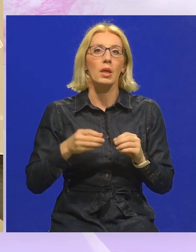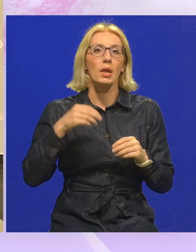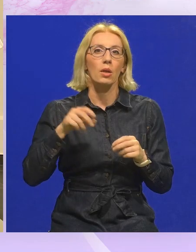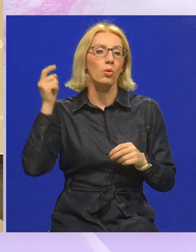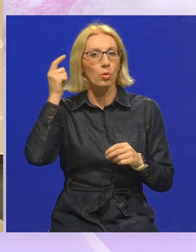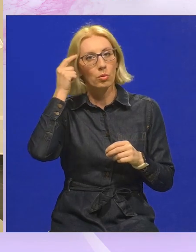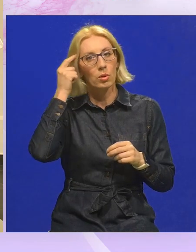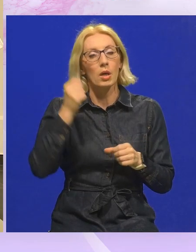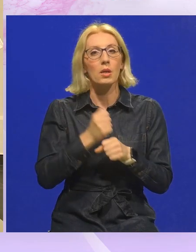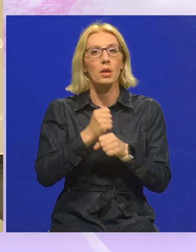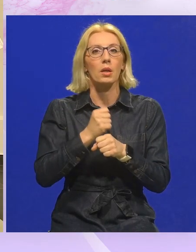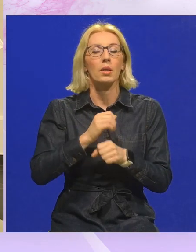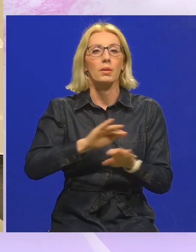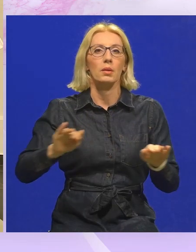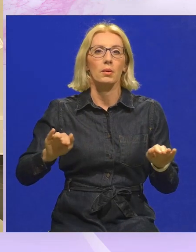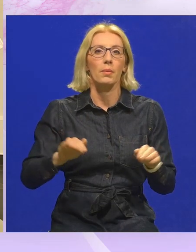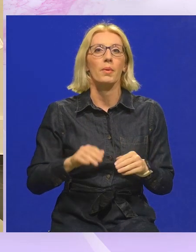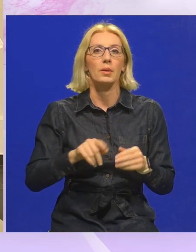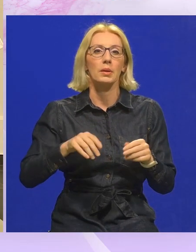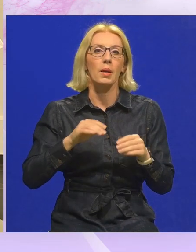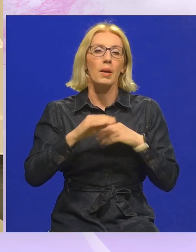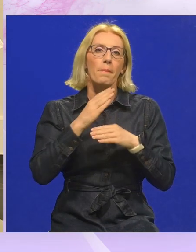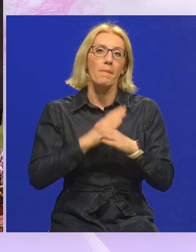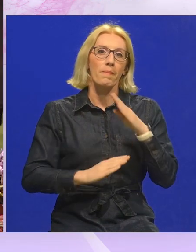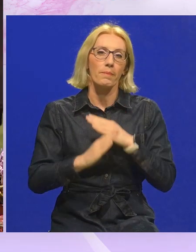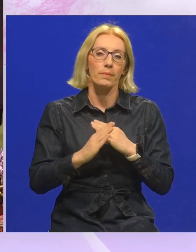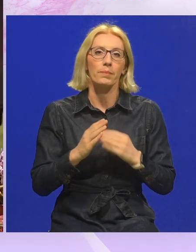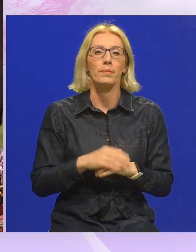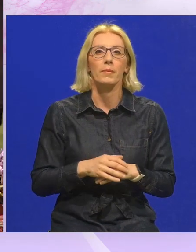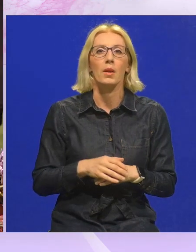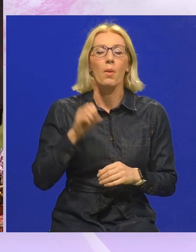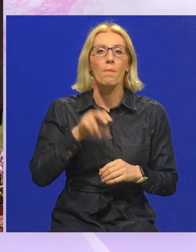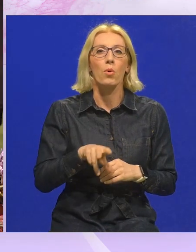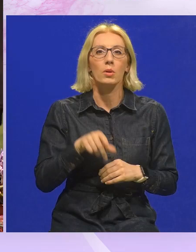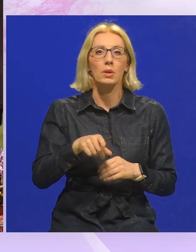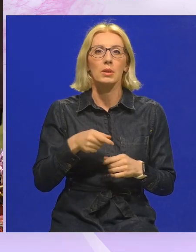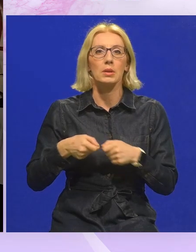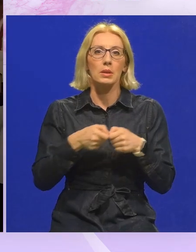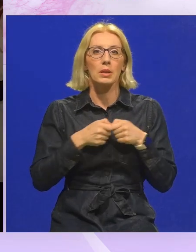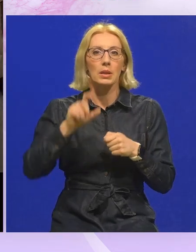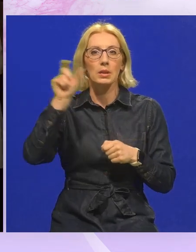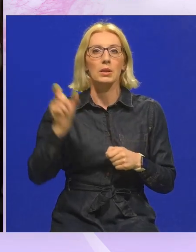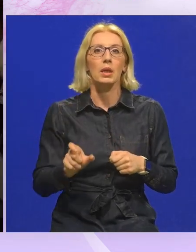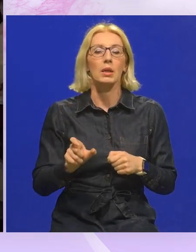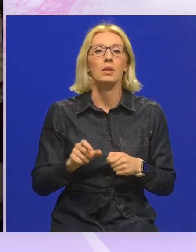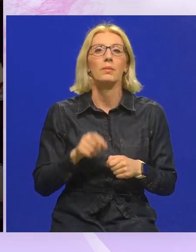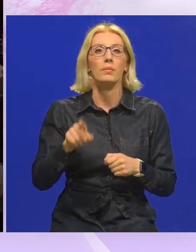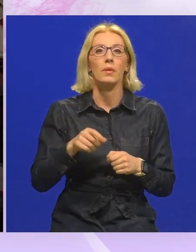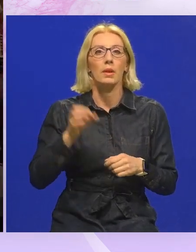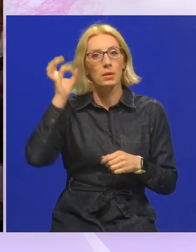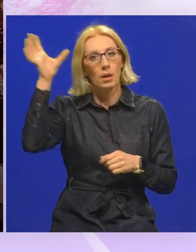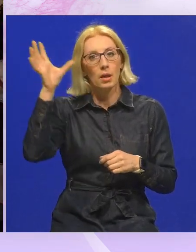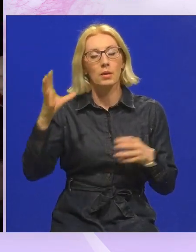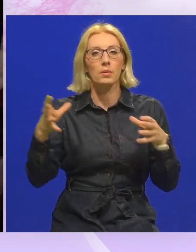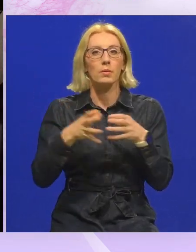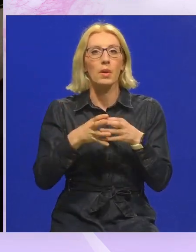kulturno-umjetničkih radionica za djecu i mlade s teškoćama u razvoju. U pulskoj zajednici Talijana obilježen je Dan